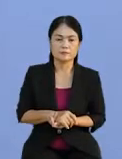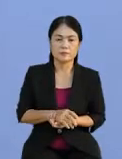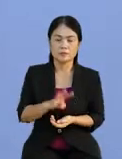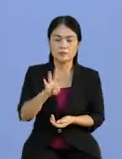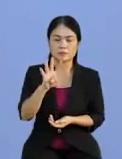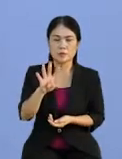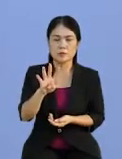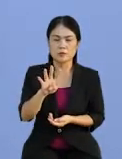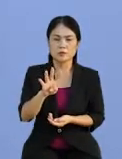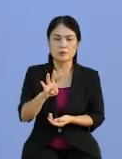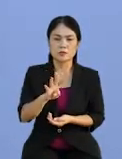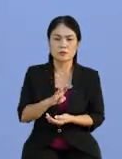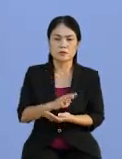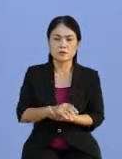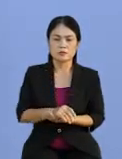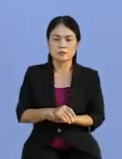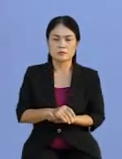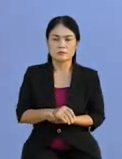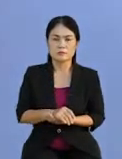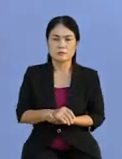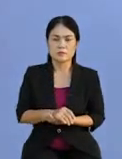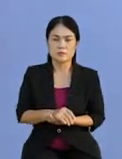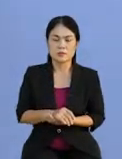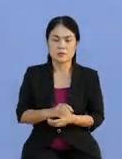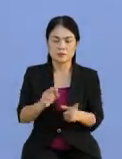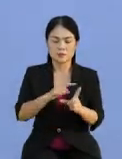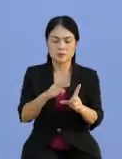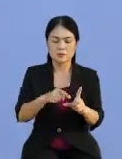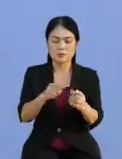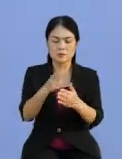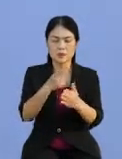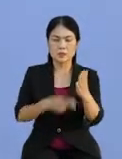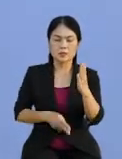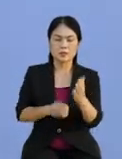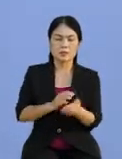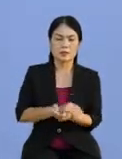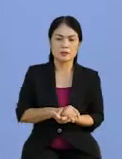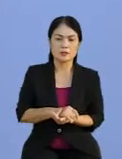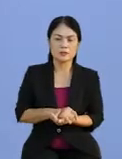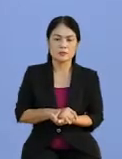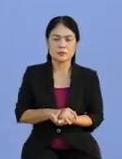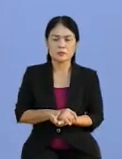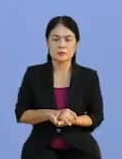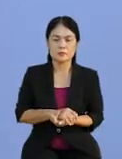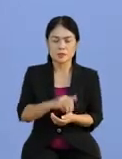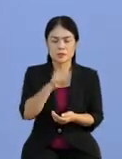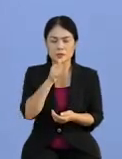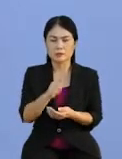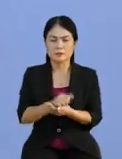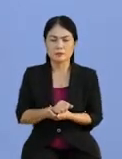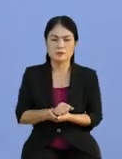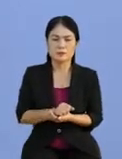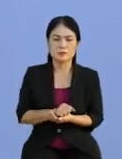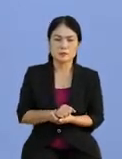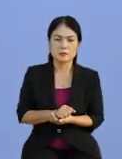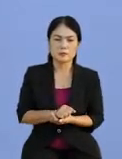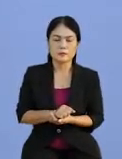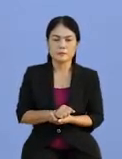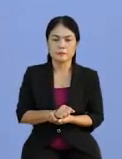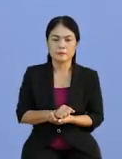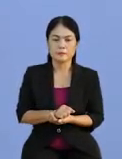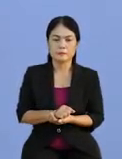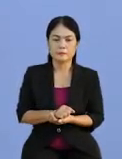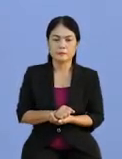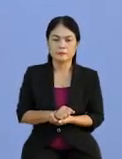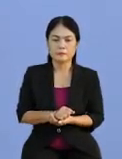buôn cử mà chùi rộp ai lục râu tạo mình mông bị khá lạc nì môi mốm bà